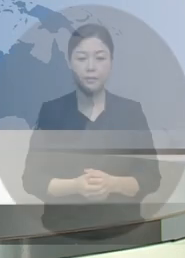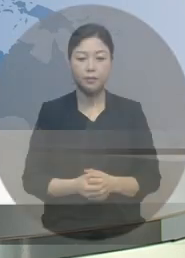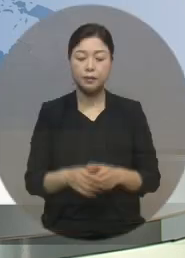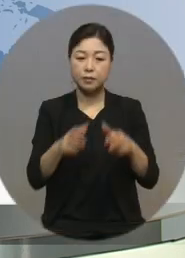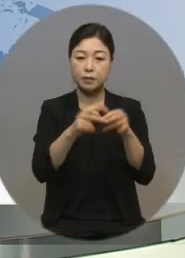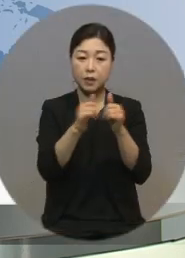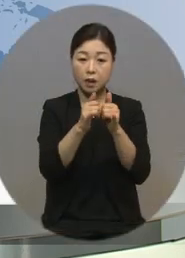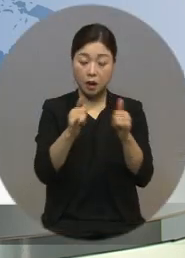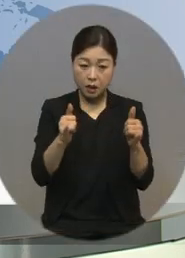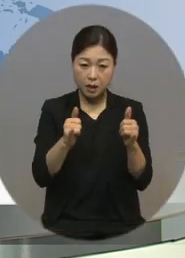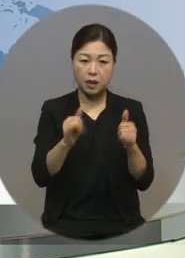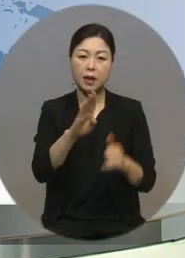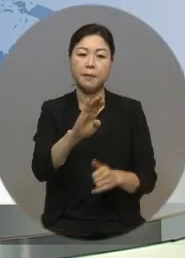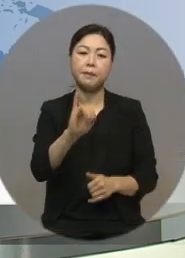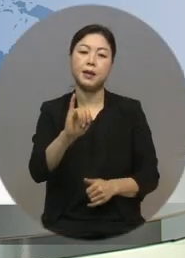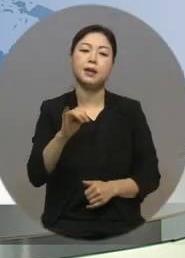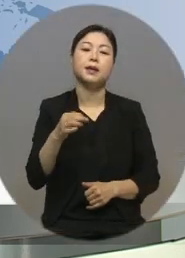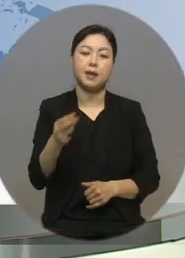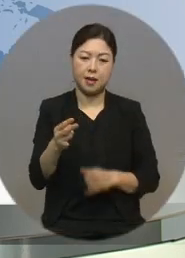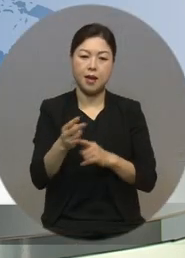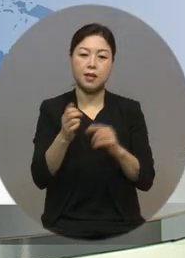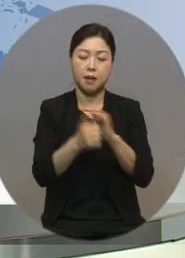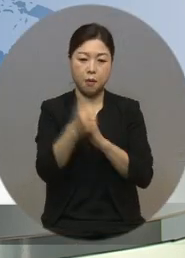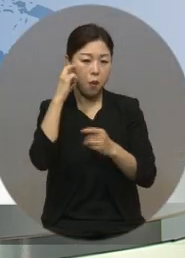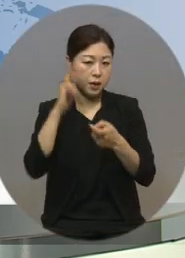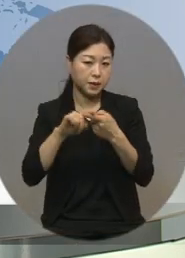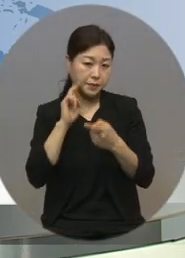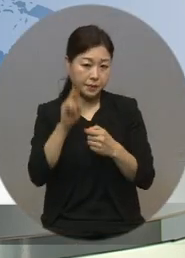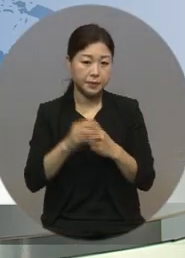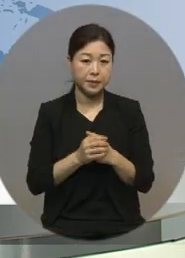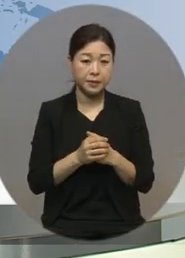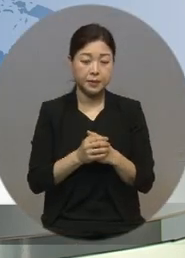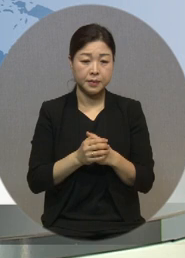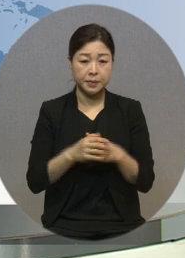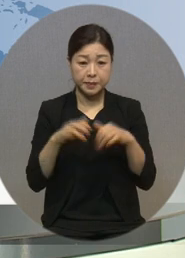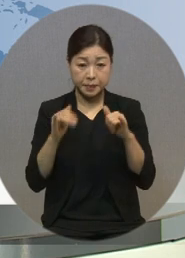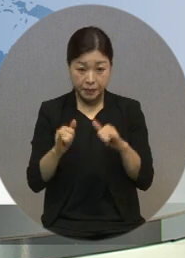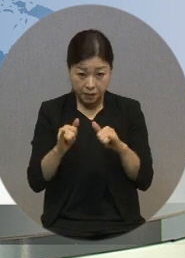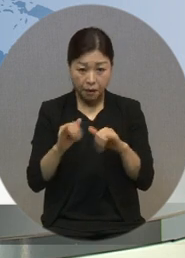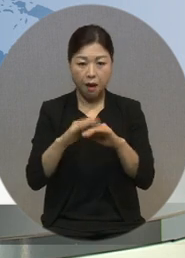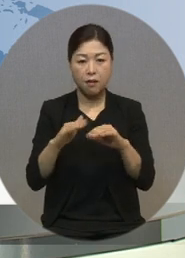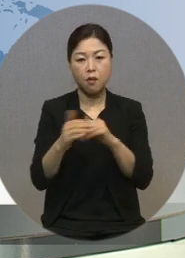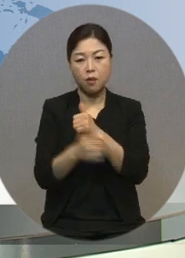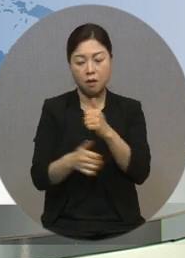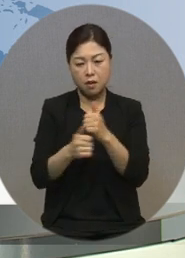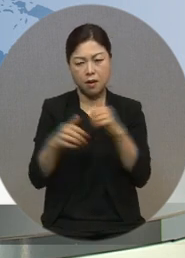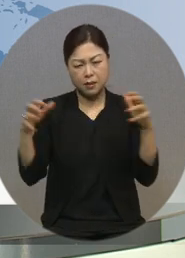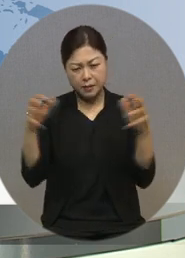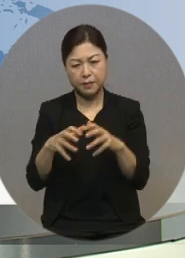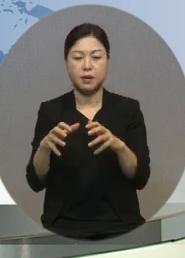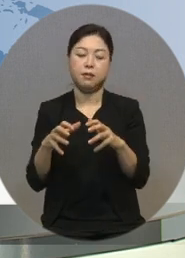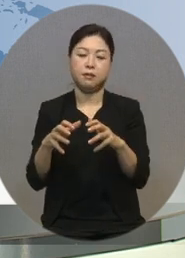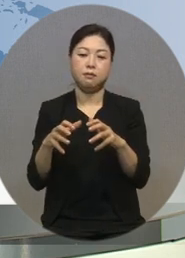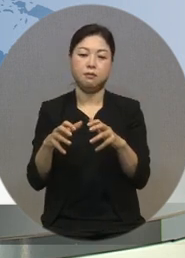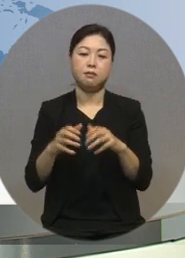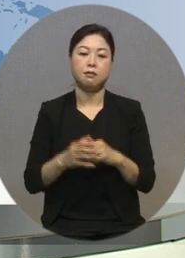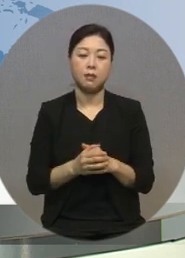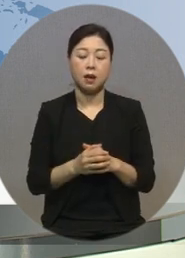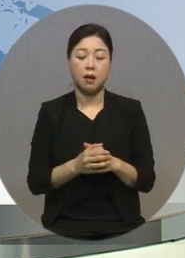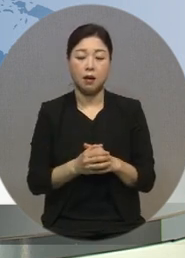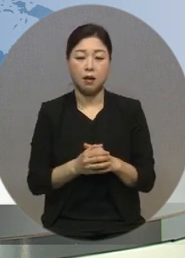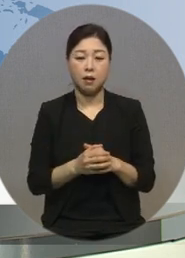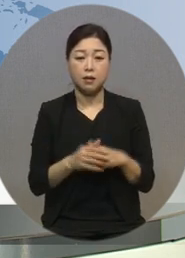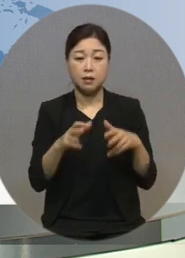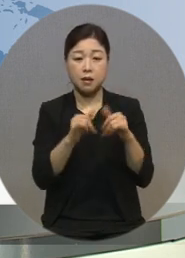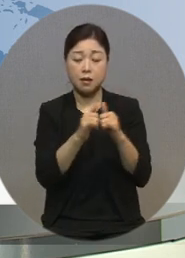장애인 비례대표에 대한 관심이 뜨거운 가운데 비상대책위원회가 집회를 열었습니다. 이들은 장애인을 진심으로 대변할